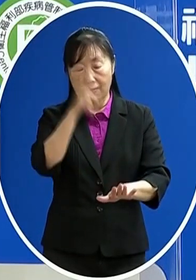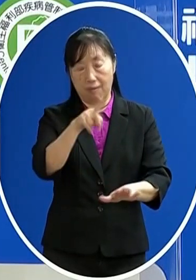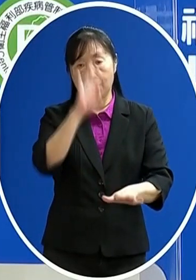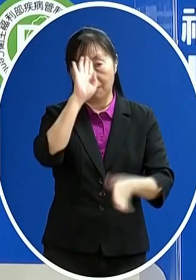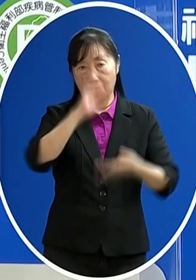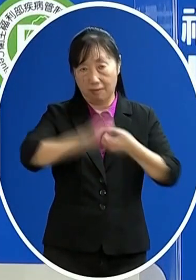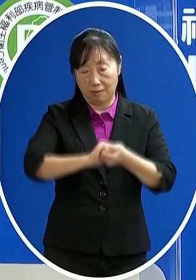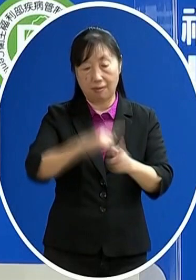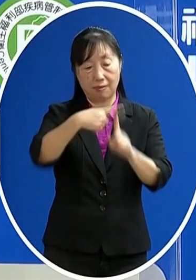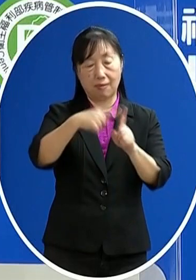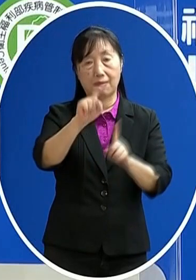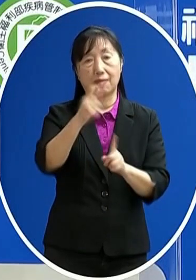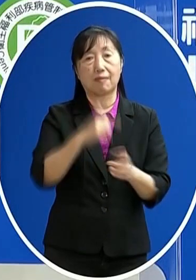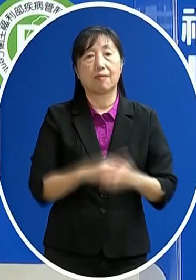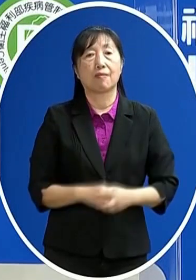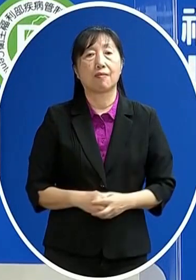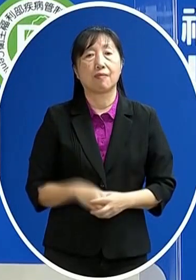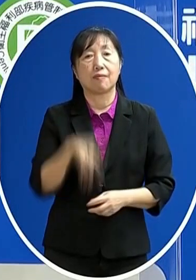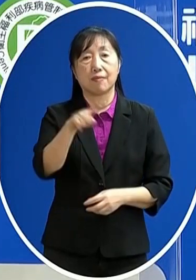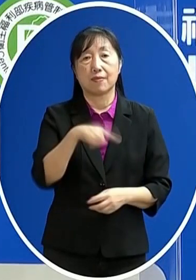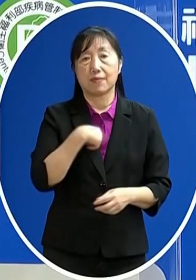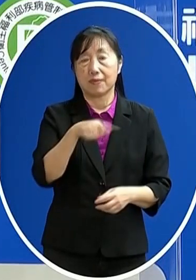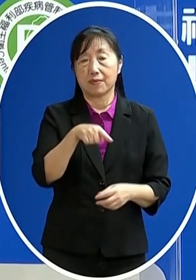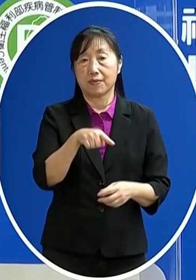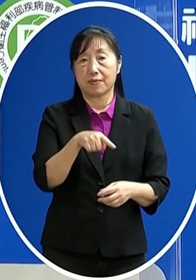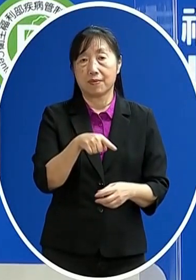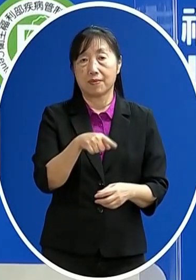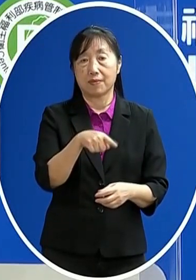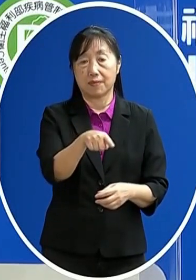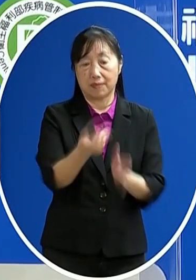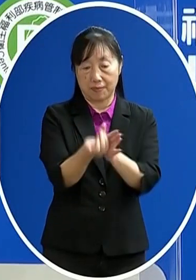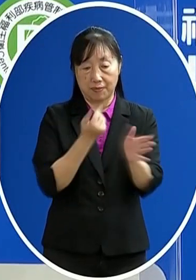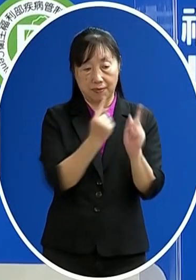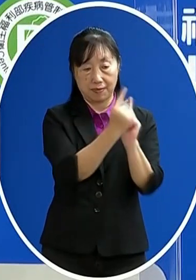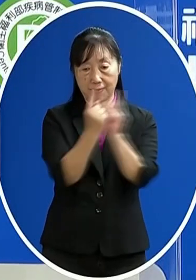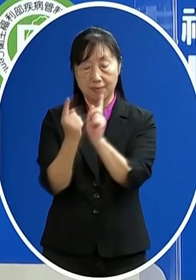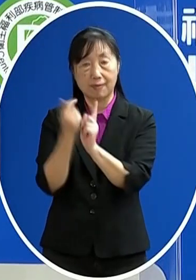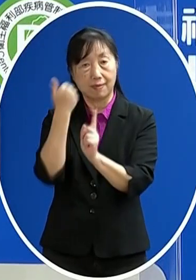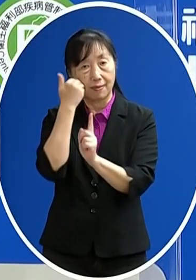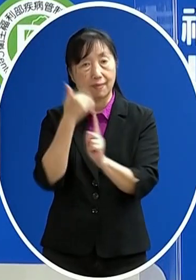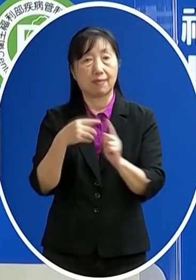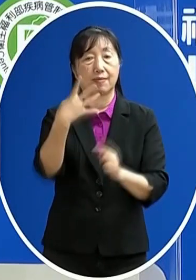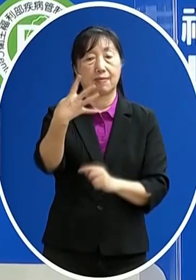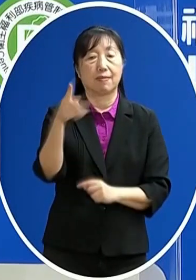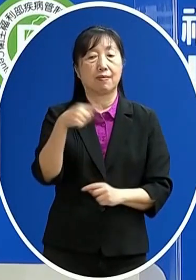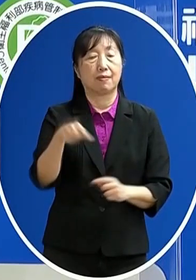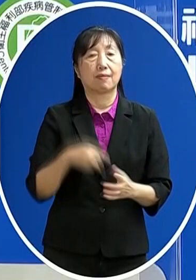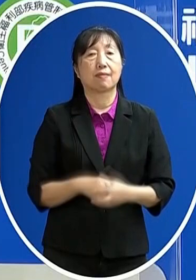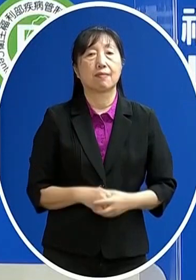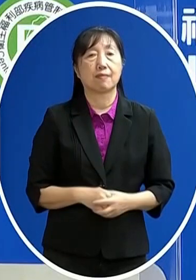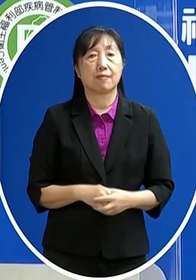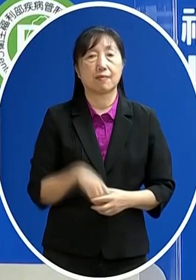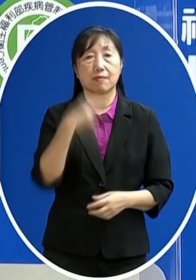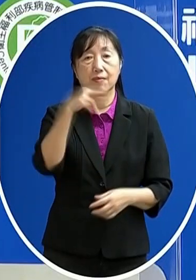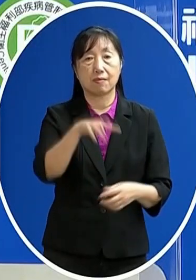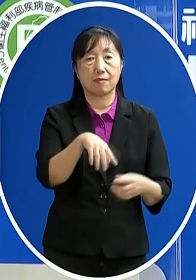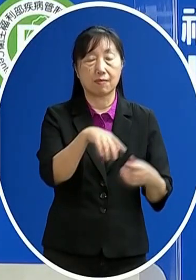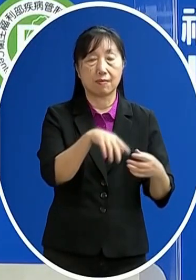值16，那也经常握他的一个前面的一个接触者有4人。那另外